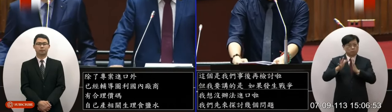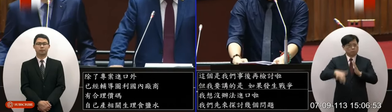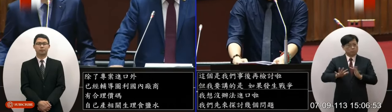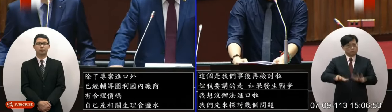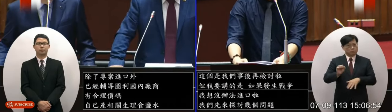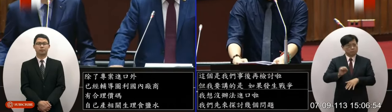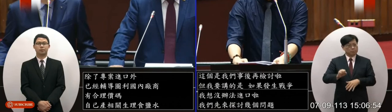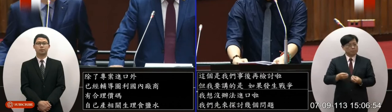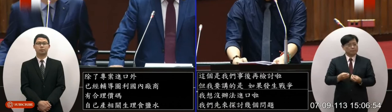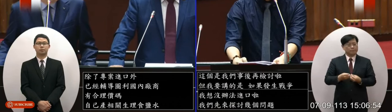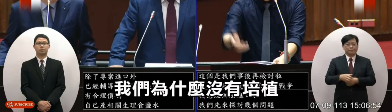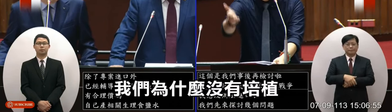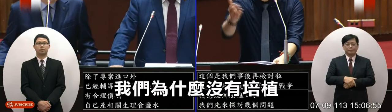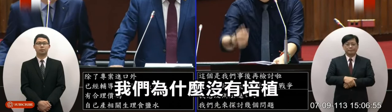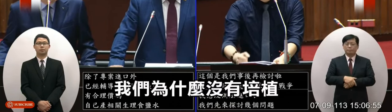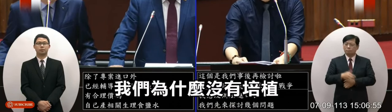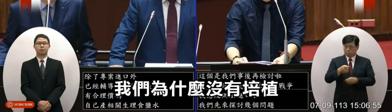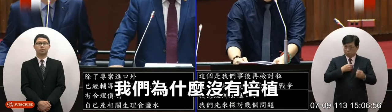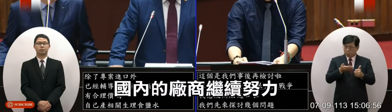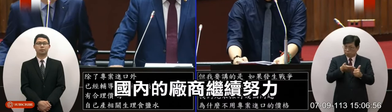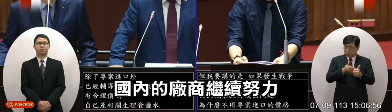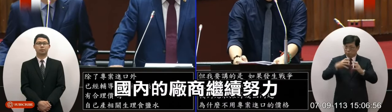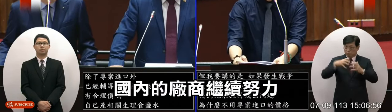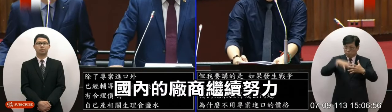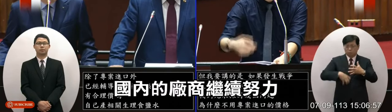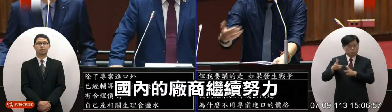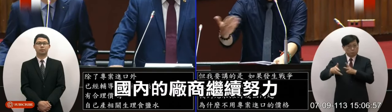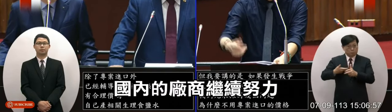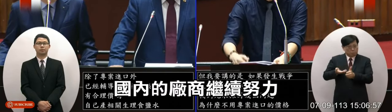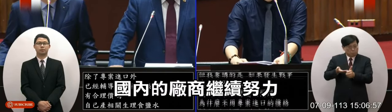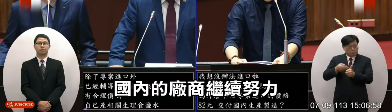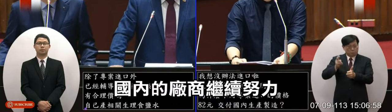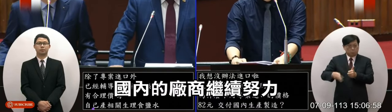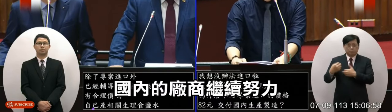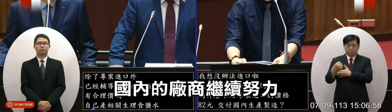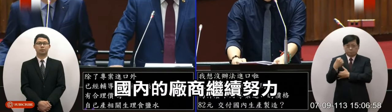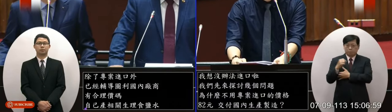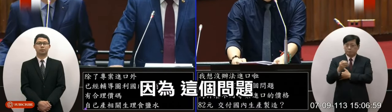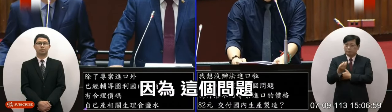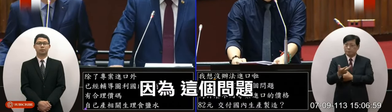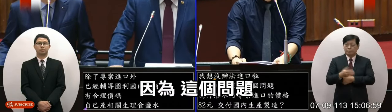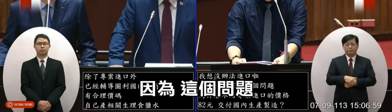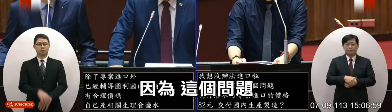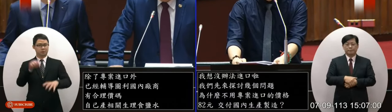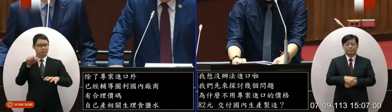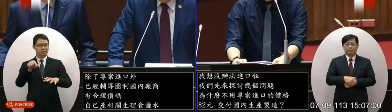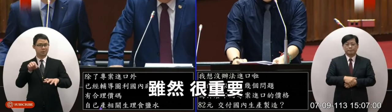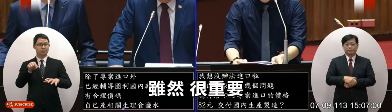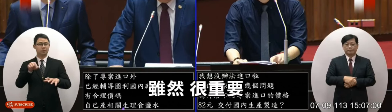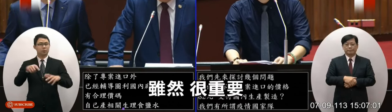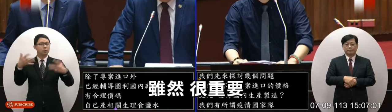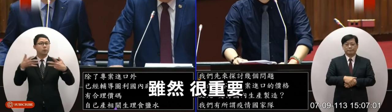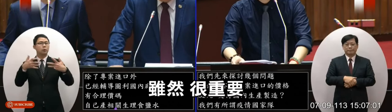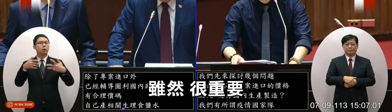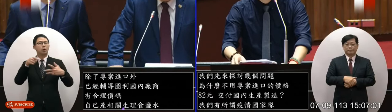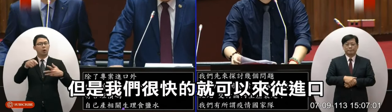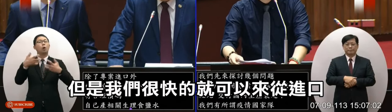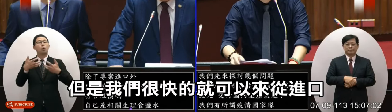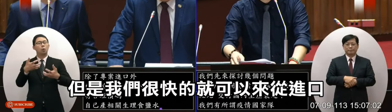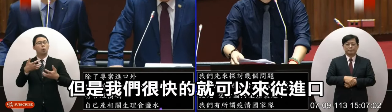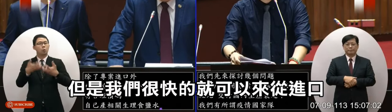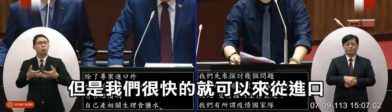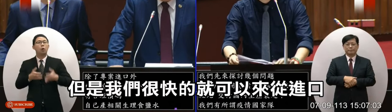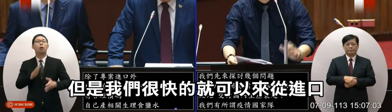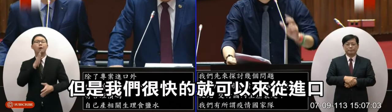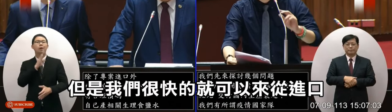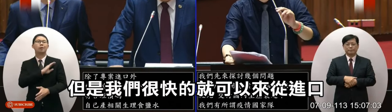不行？我们为什么没有培植国内的厂商继续努力？ 因为这个问题虽然很重要，但是我